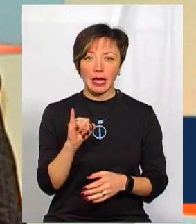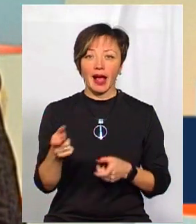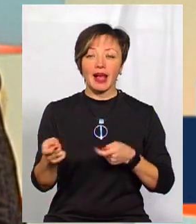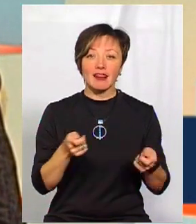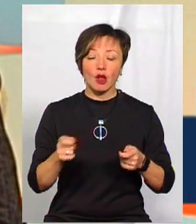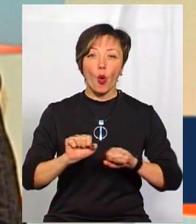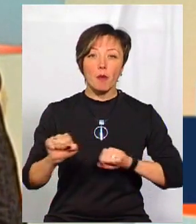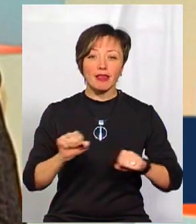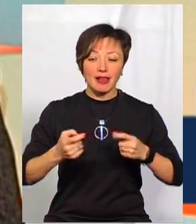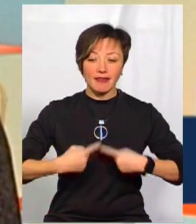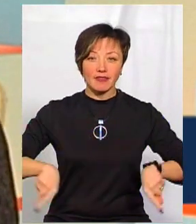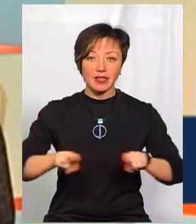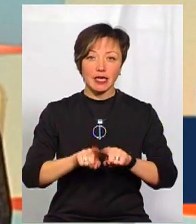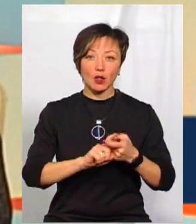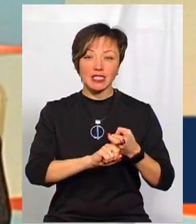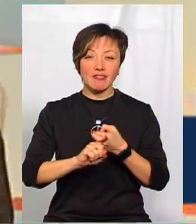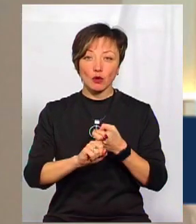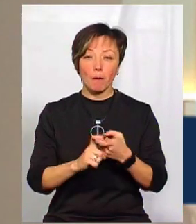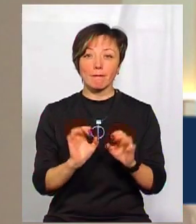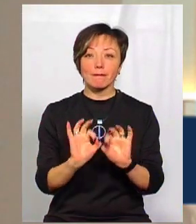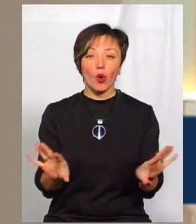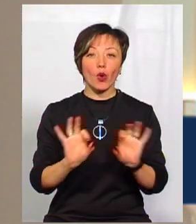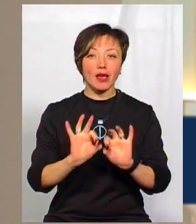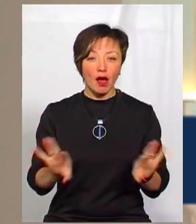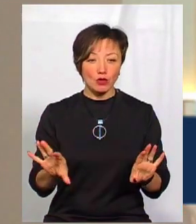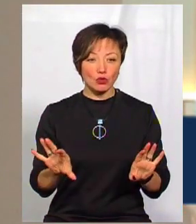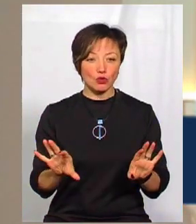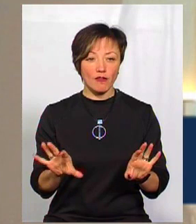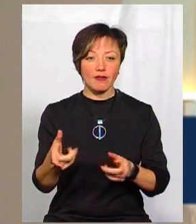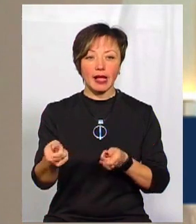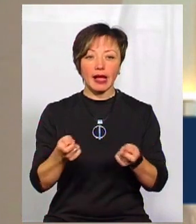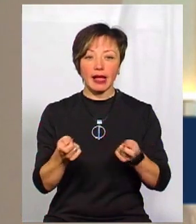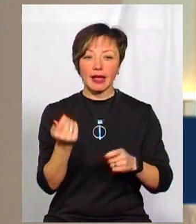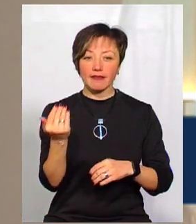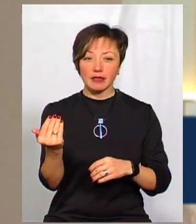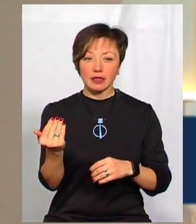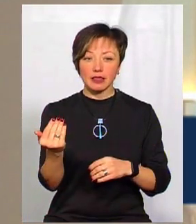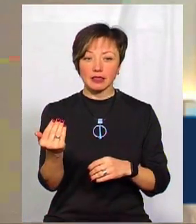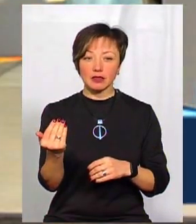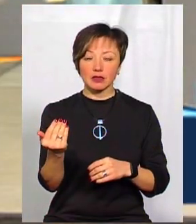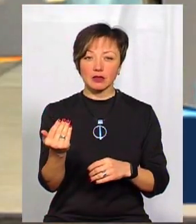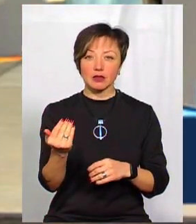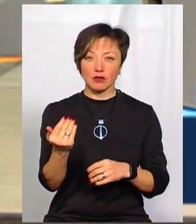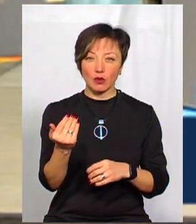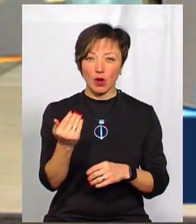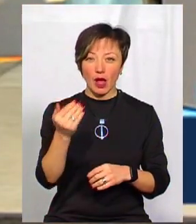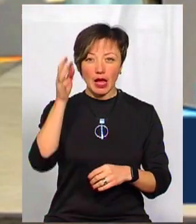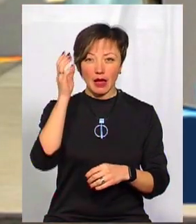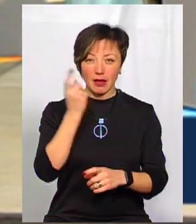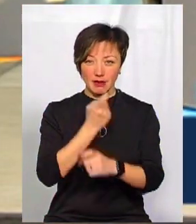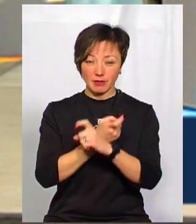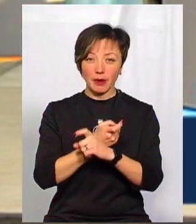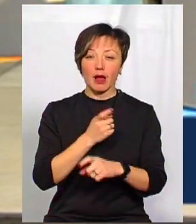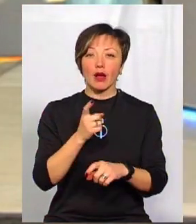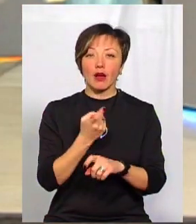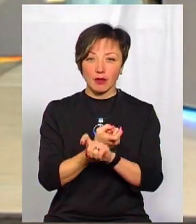керівник чи командир відділу зв'язку пояснював керівництву Вермахту, що